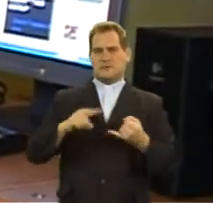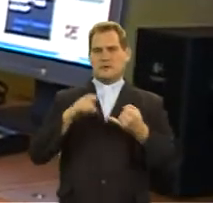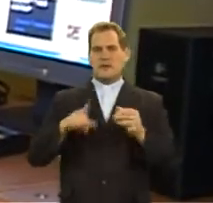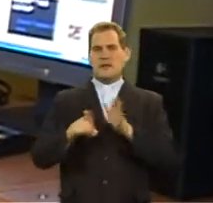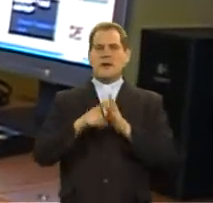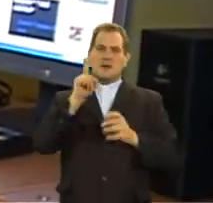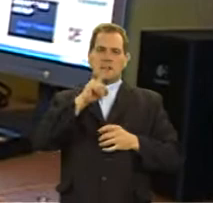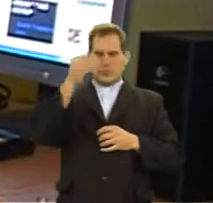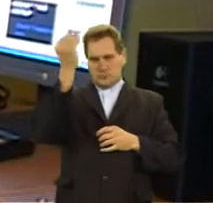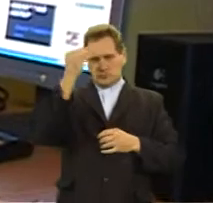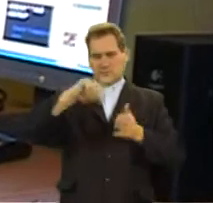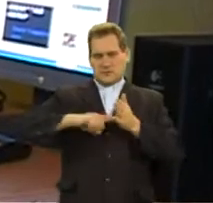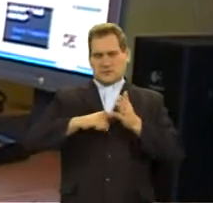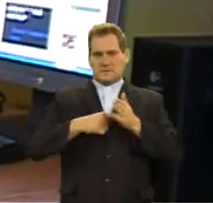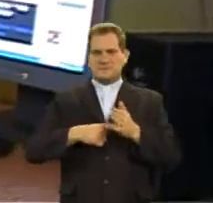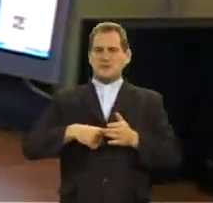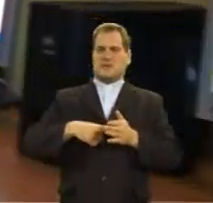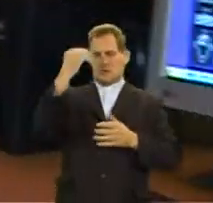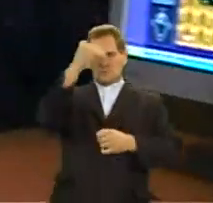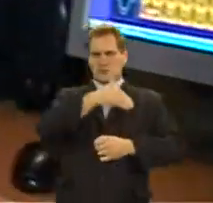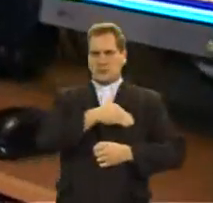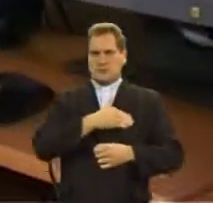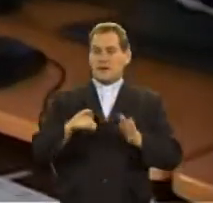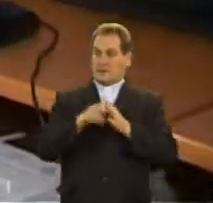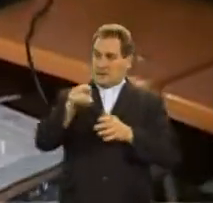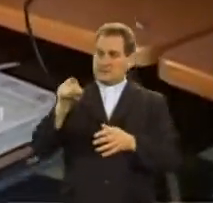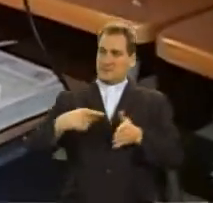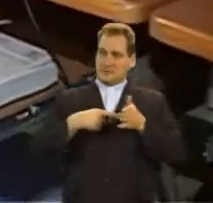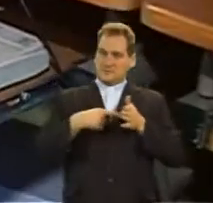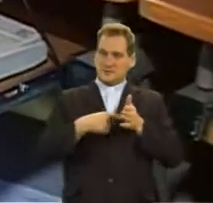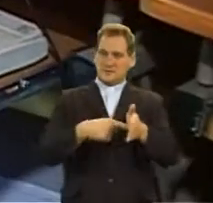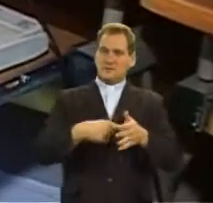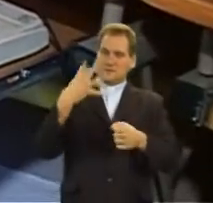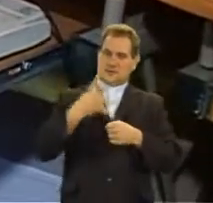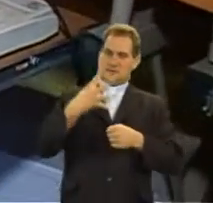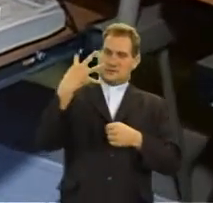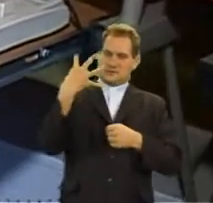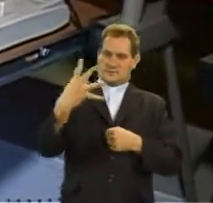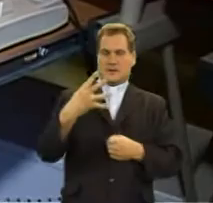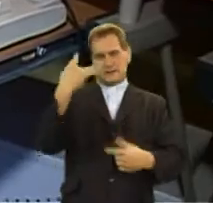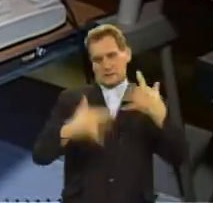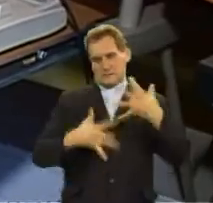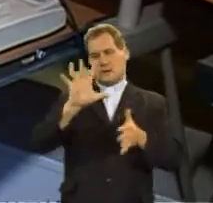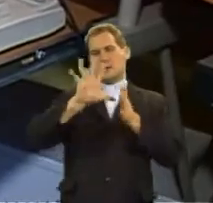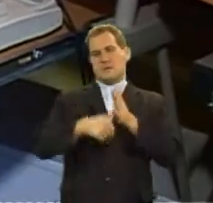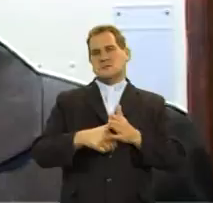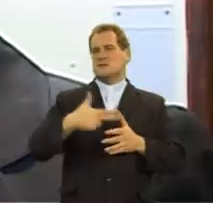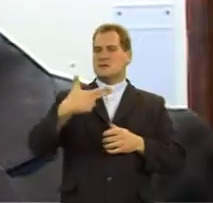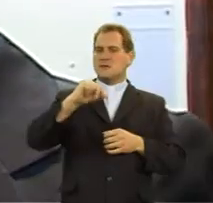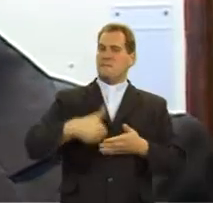pobierających stypendia socjalne. Dla nich przeznaczone będą 44 zestawy. Miasto na zakupy nie wyda ani